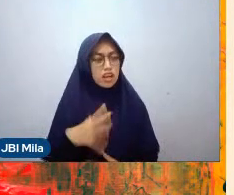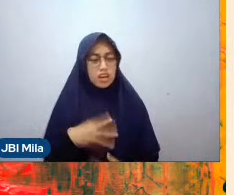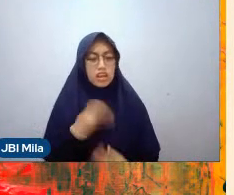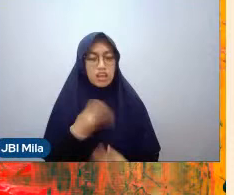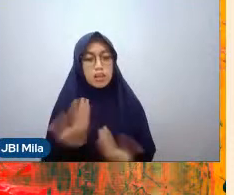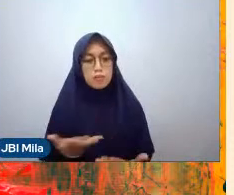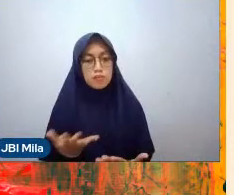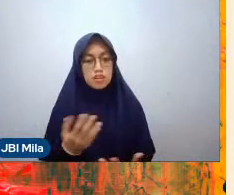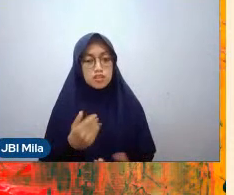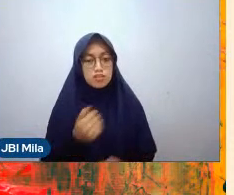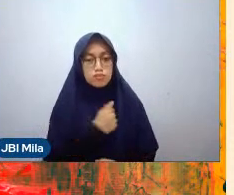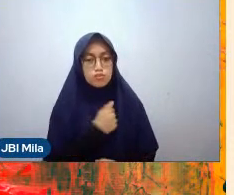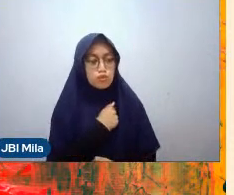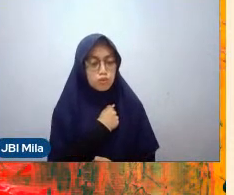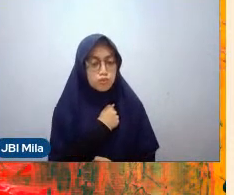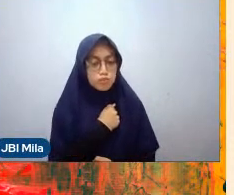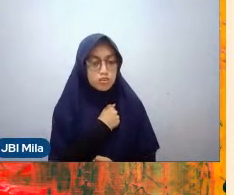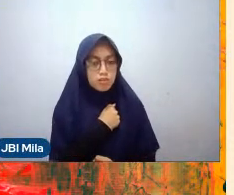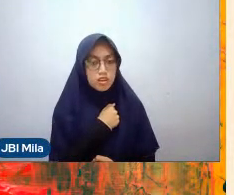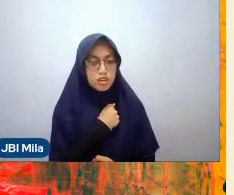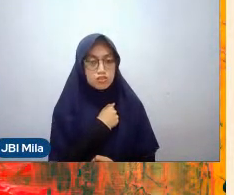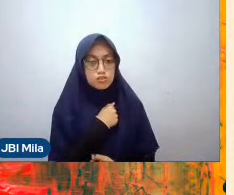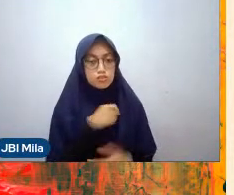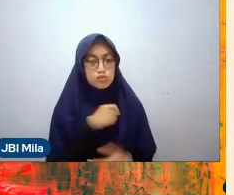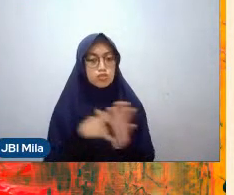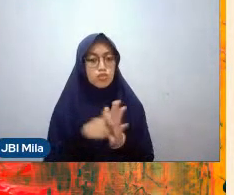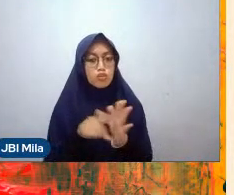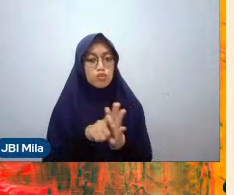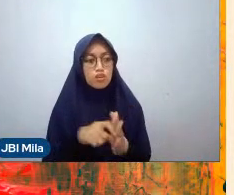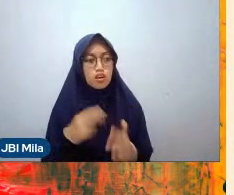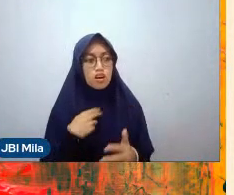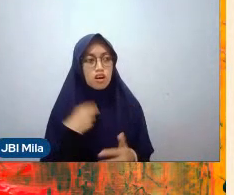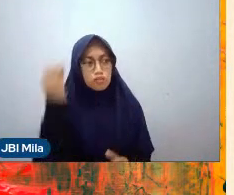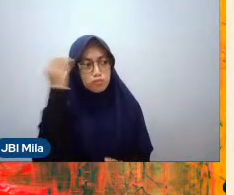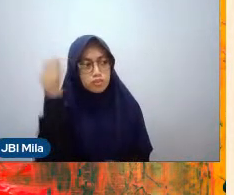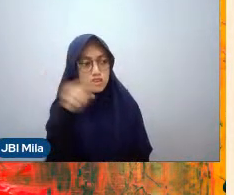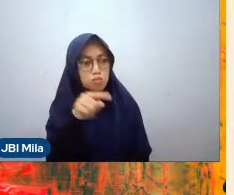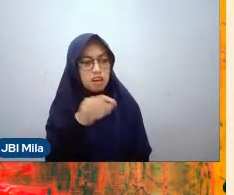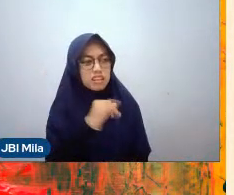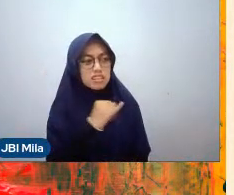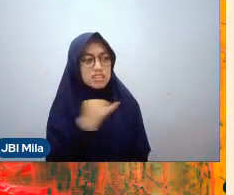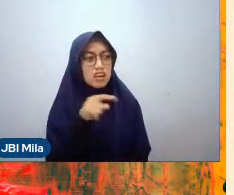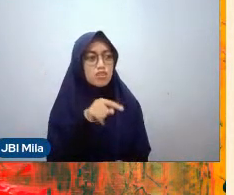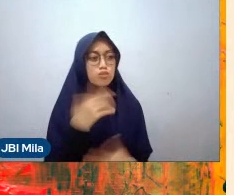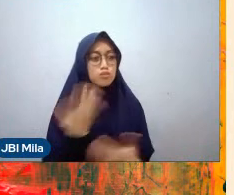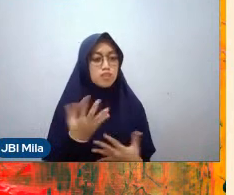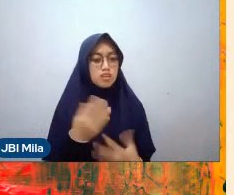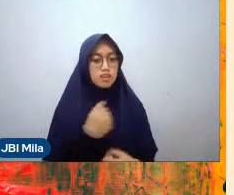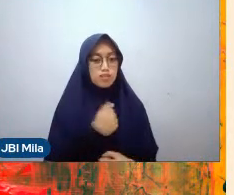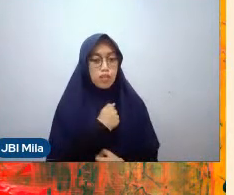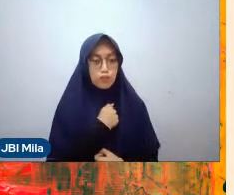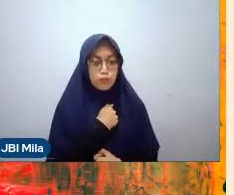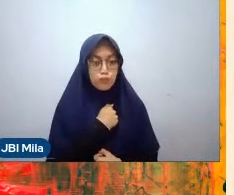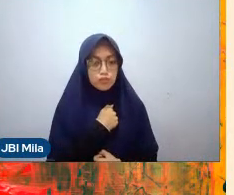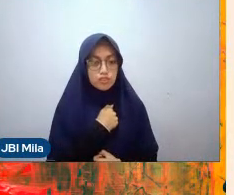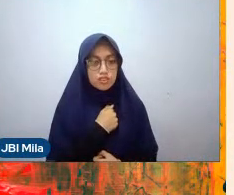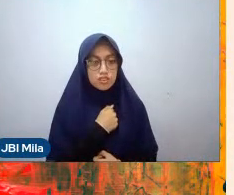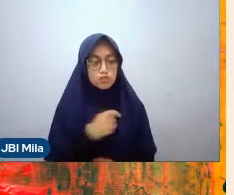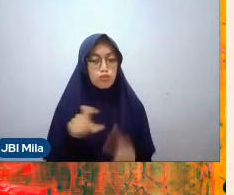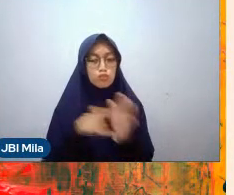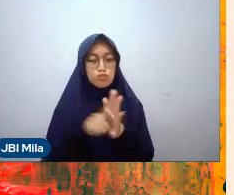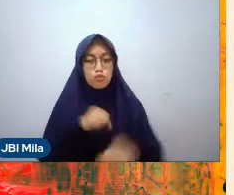berdebar ketika dia menduga terjadi sesuatu yang buruk. Misalnya ketika dia lari ke